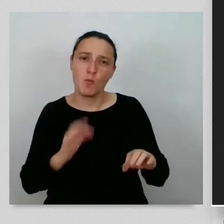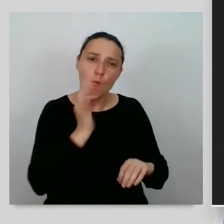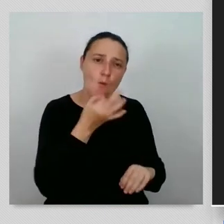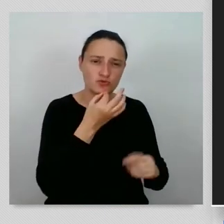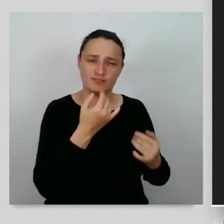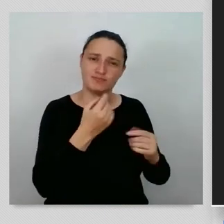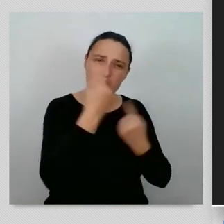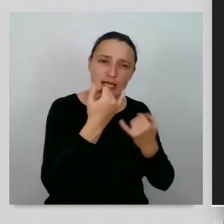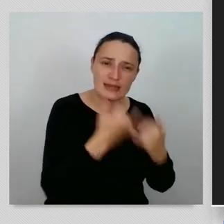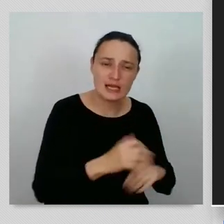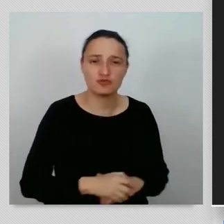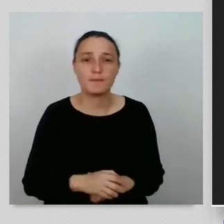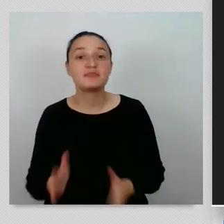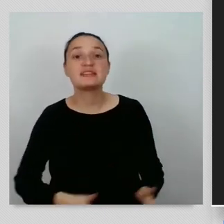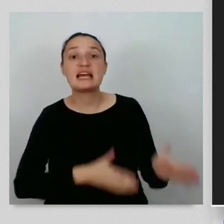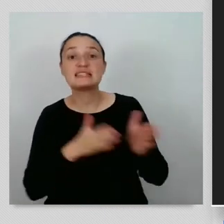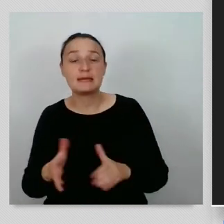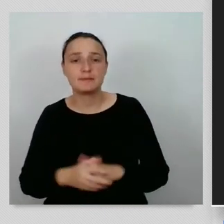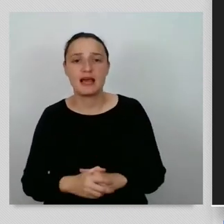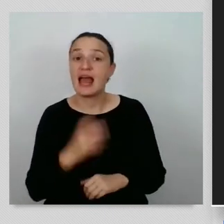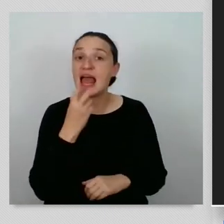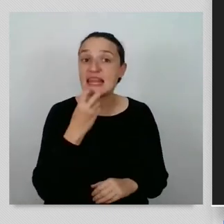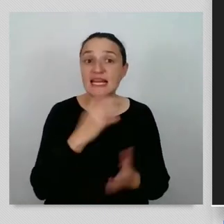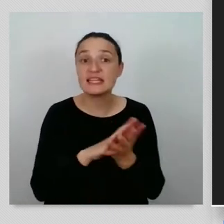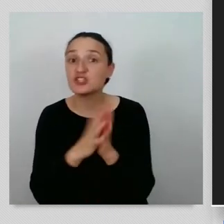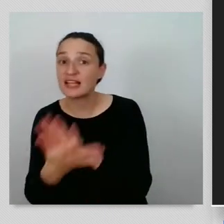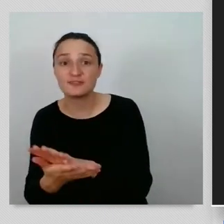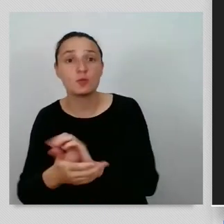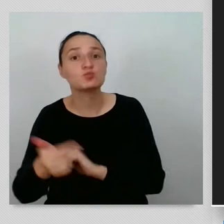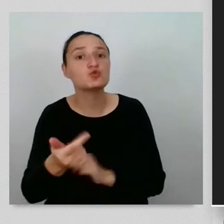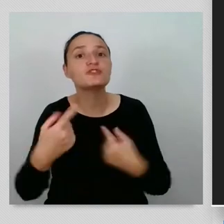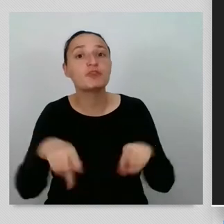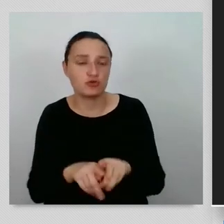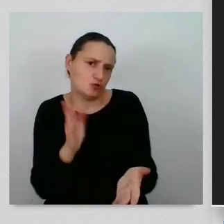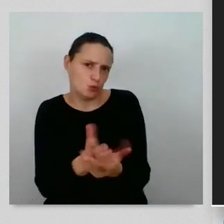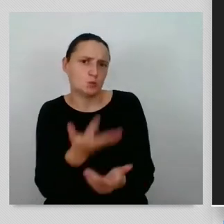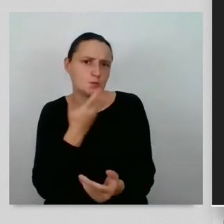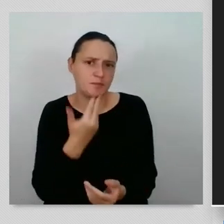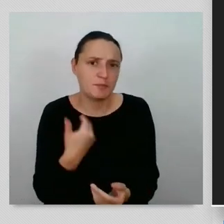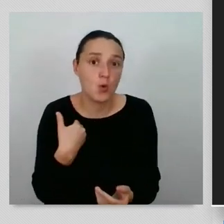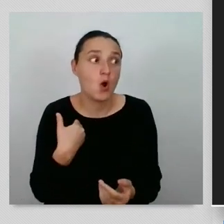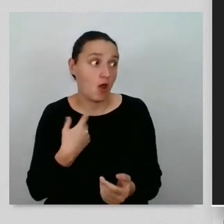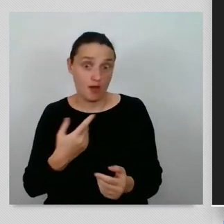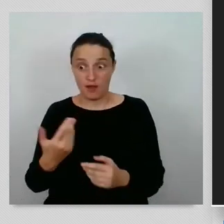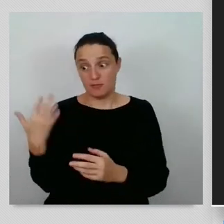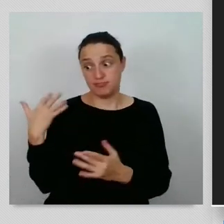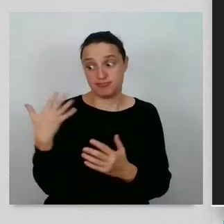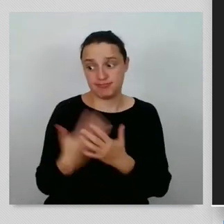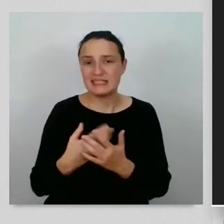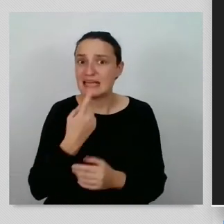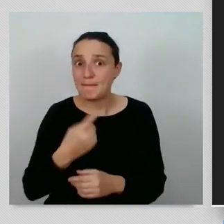element, transformacja energetyczna, niezbędna do wykonania, mówiliśmy o niej, prawda, że za mało zrobiliśmy, dzisiaj musimy